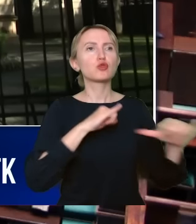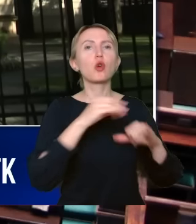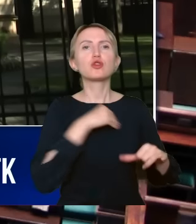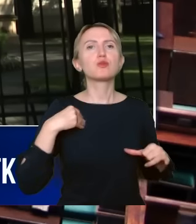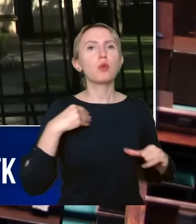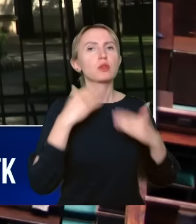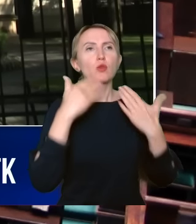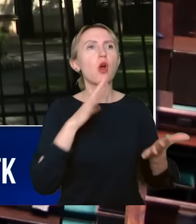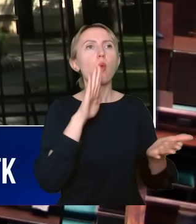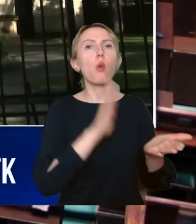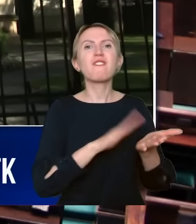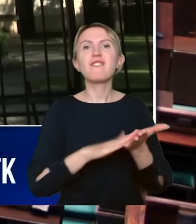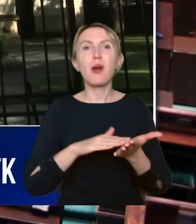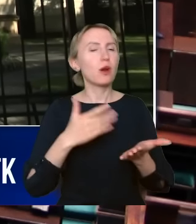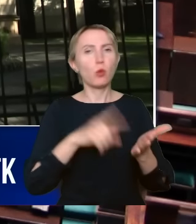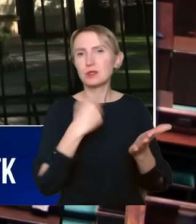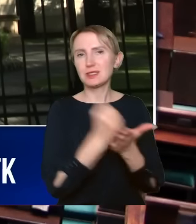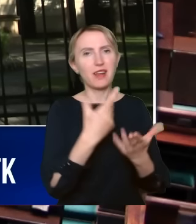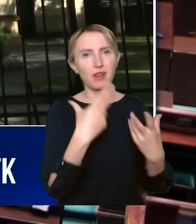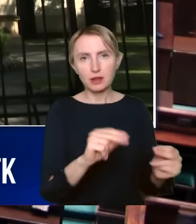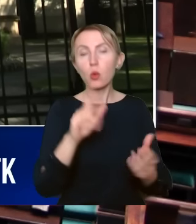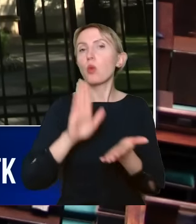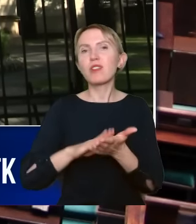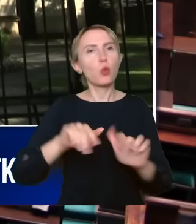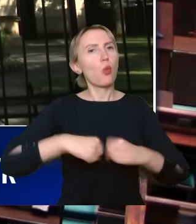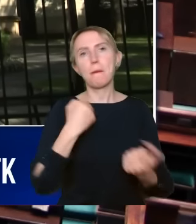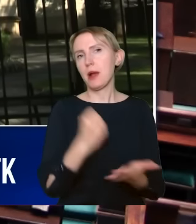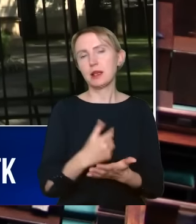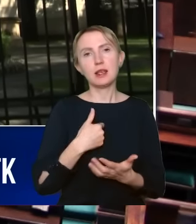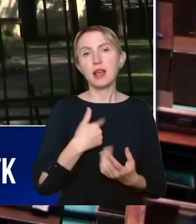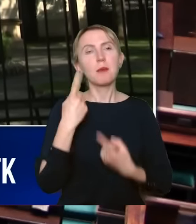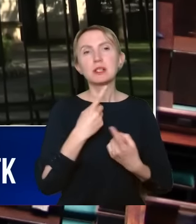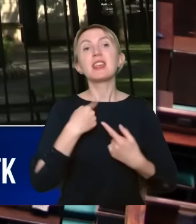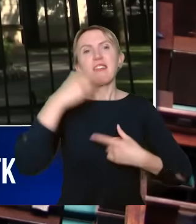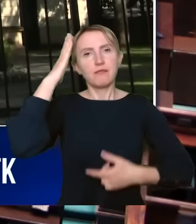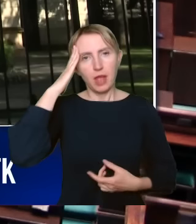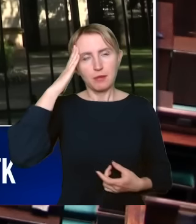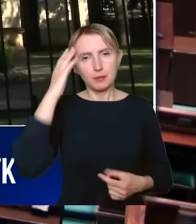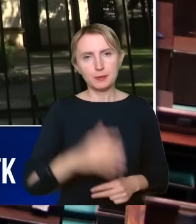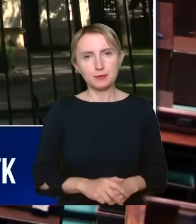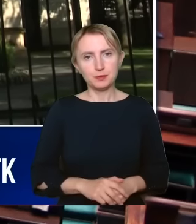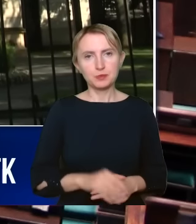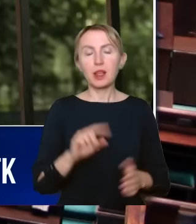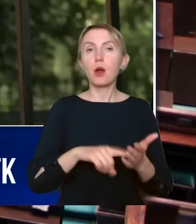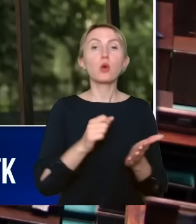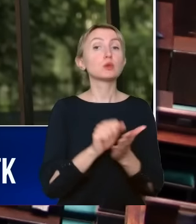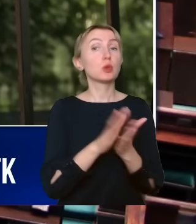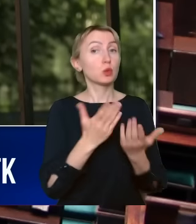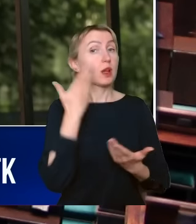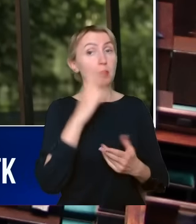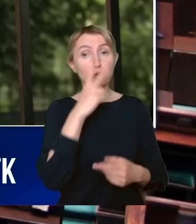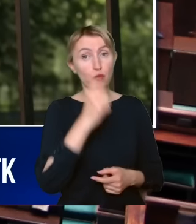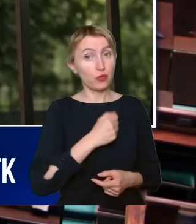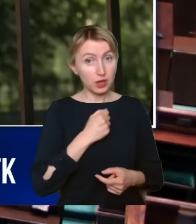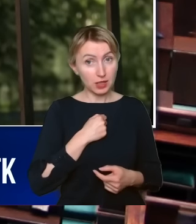nie ustawami, jest po prostu złamanie prawa. Ja nie sądzę, ja to wiem, dlatego że Konstytucja bardzo jasno